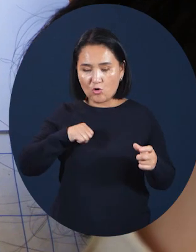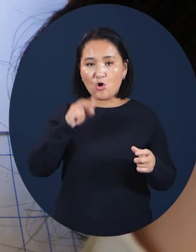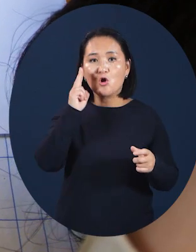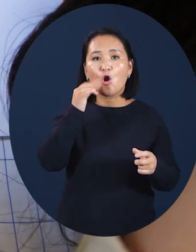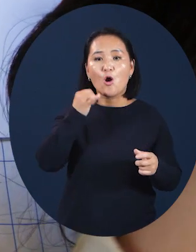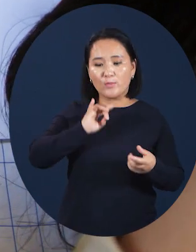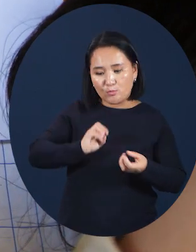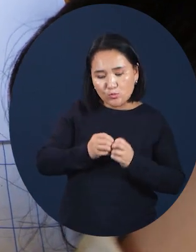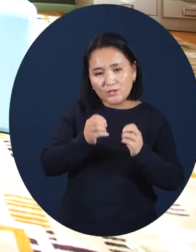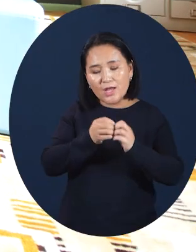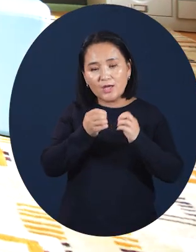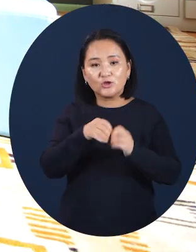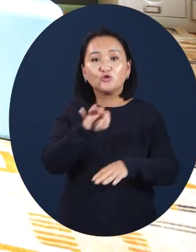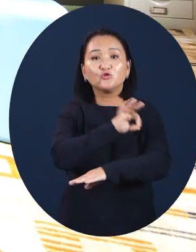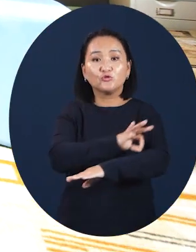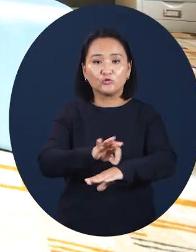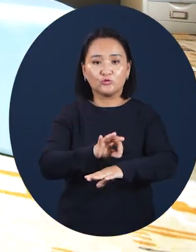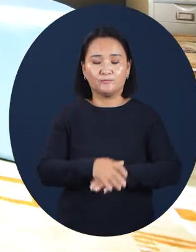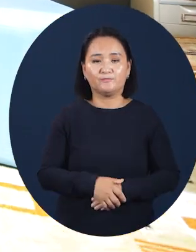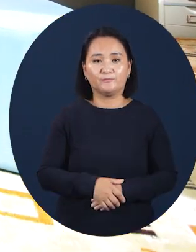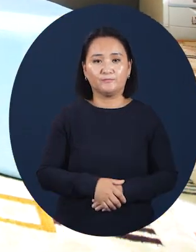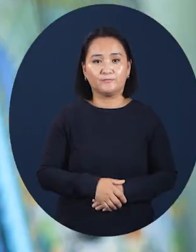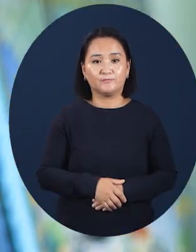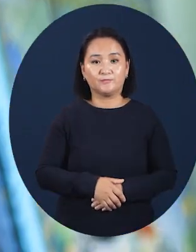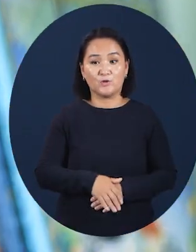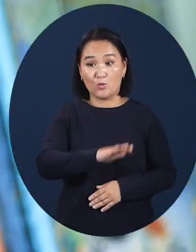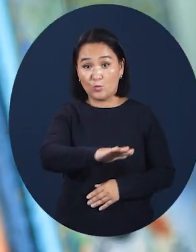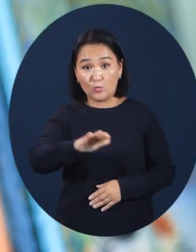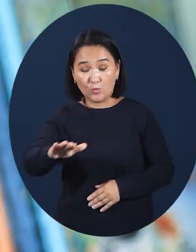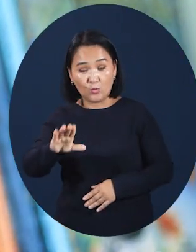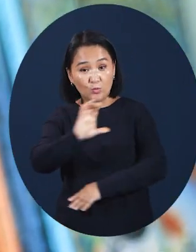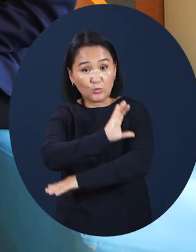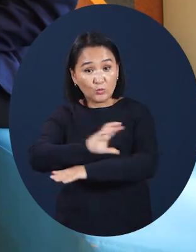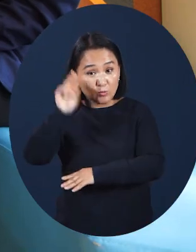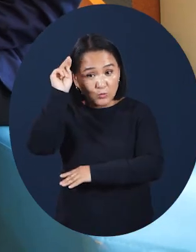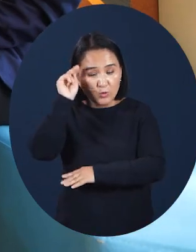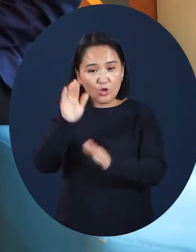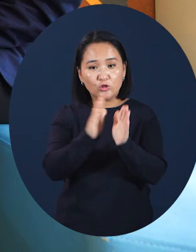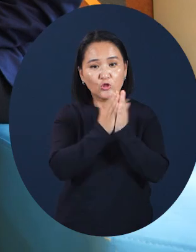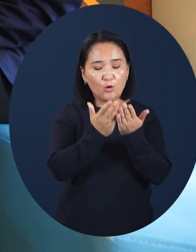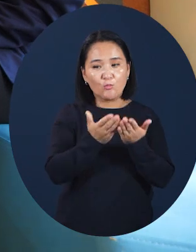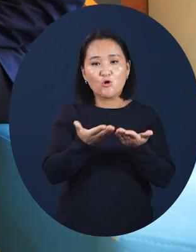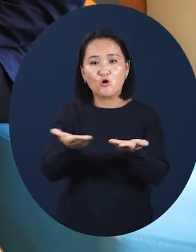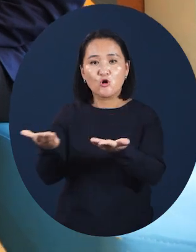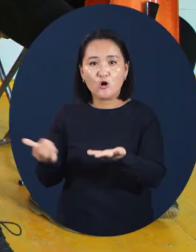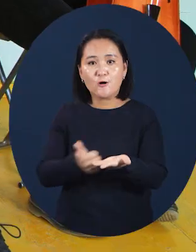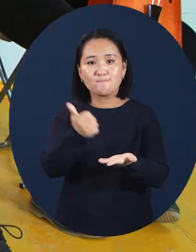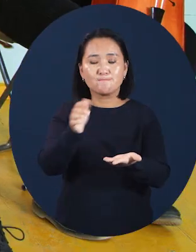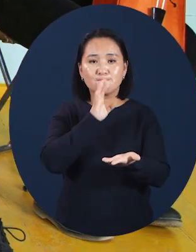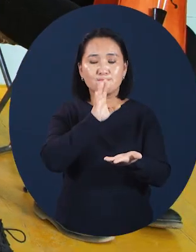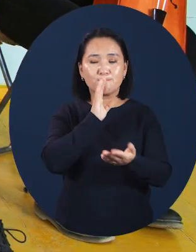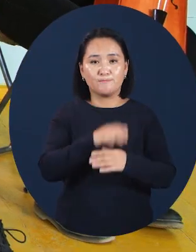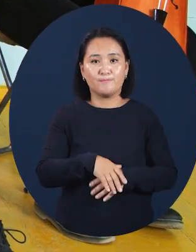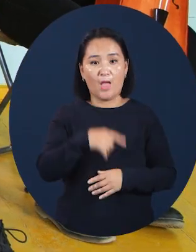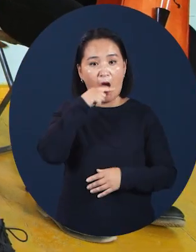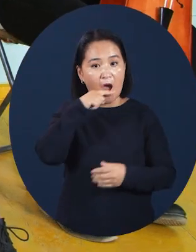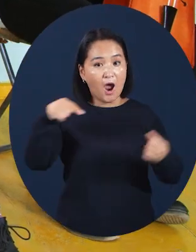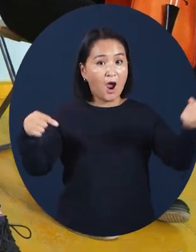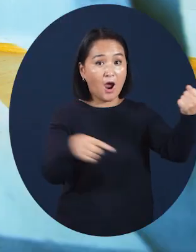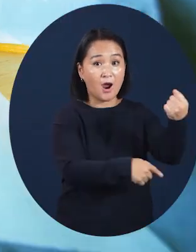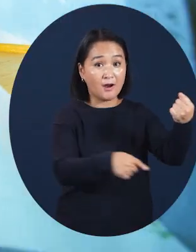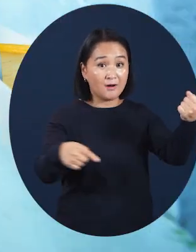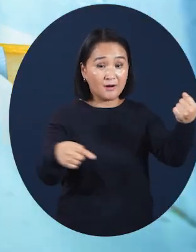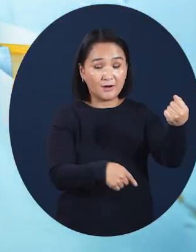төсөл. Сургуулийн хүүхдүүдийг номоор бүрэн хангах түрээсийн ном төсөл. Морин хуурын сургалт